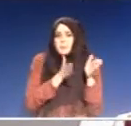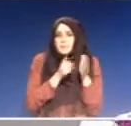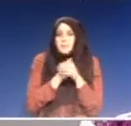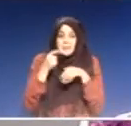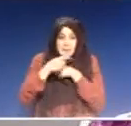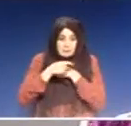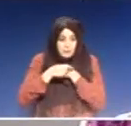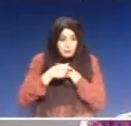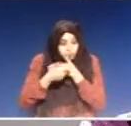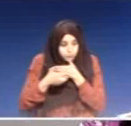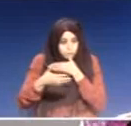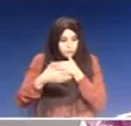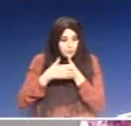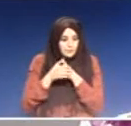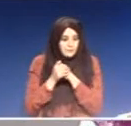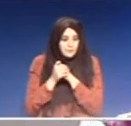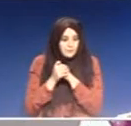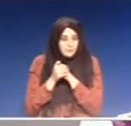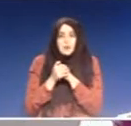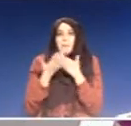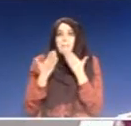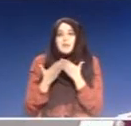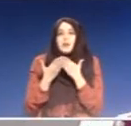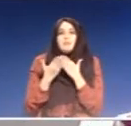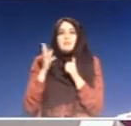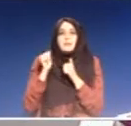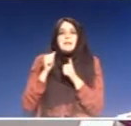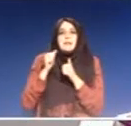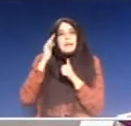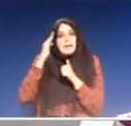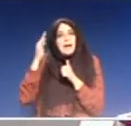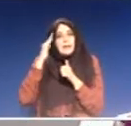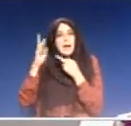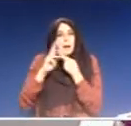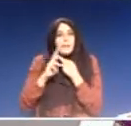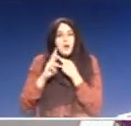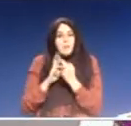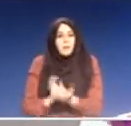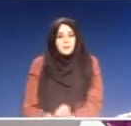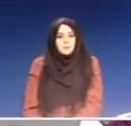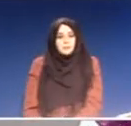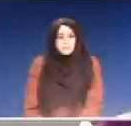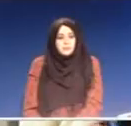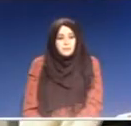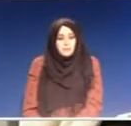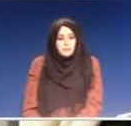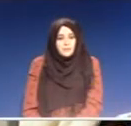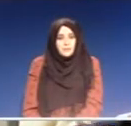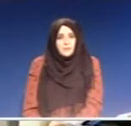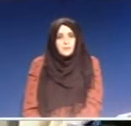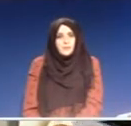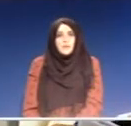الوقت دكتور نبدأ قضية بقضية توقفنا عند الشيخ رشيد نكمل ونعود